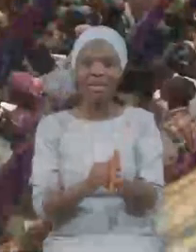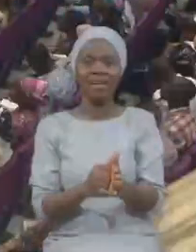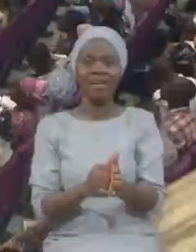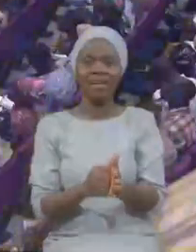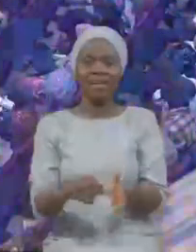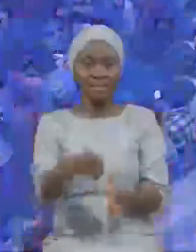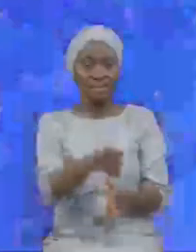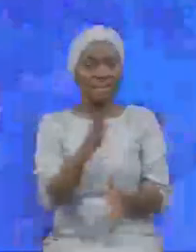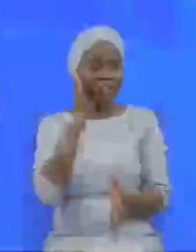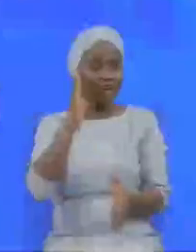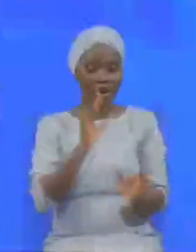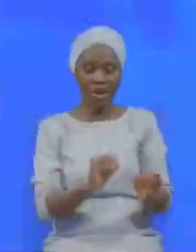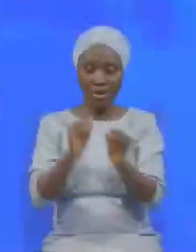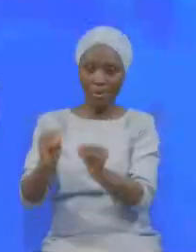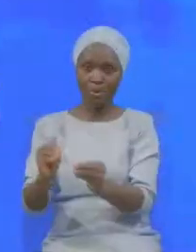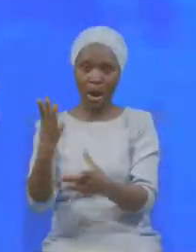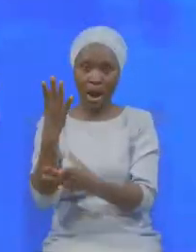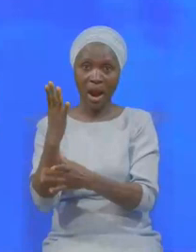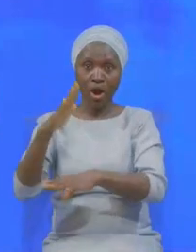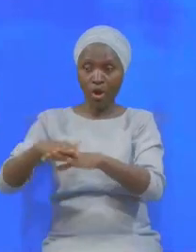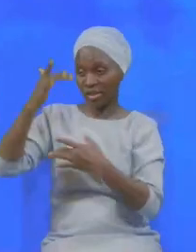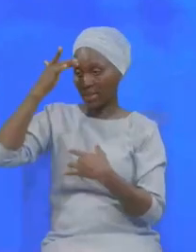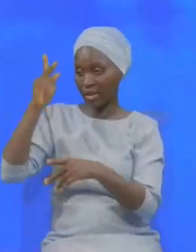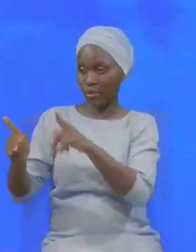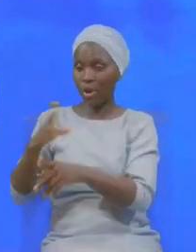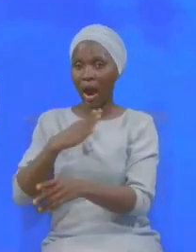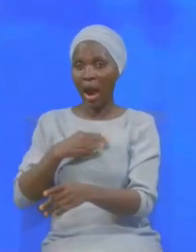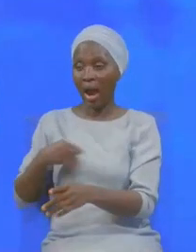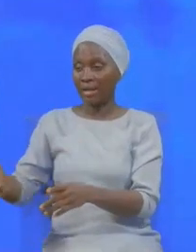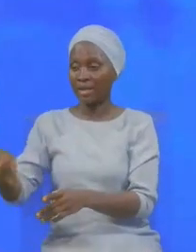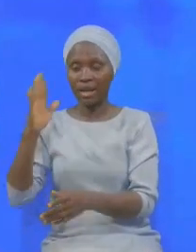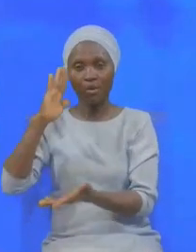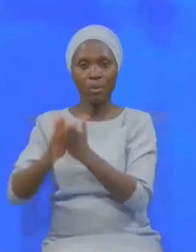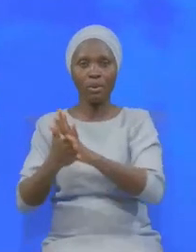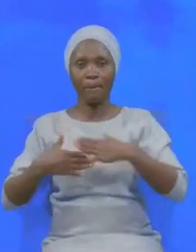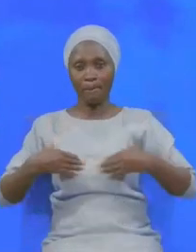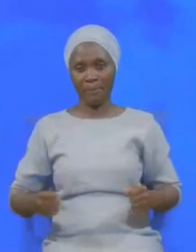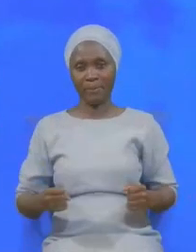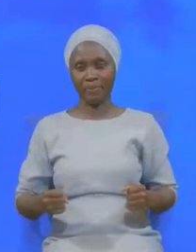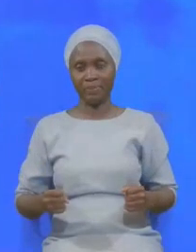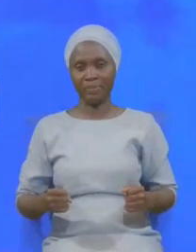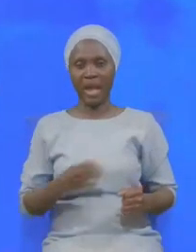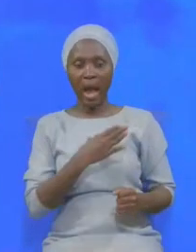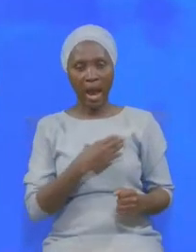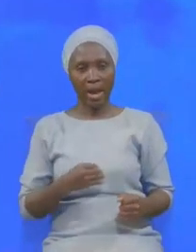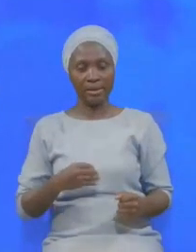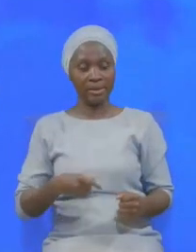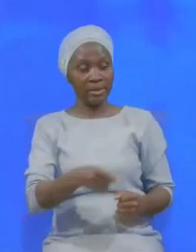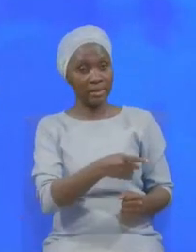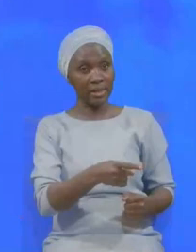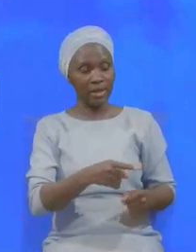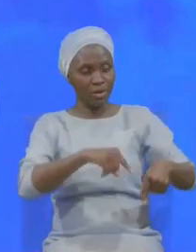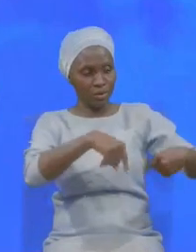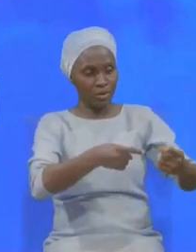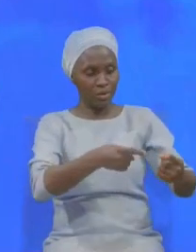malades et les malades seront guéris. Verset 20. Et ils s'en allaient prêcher partout.